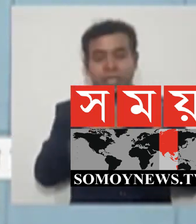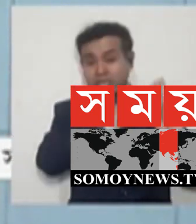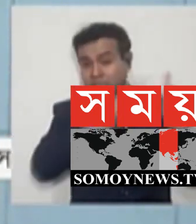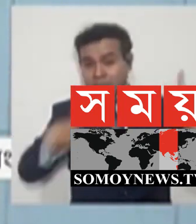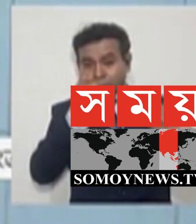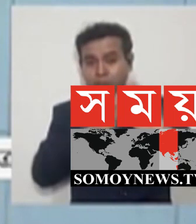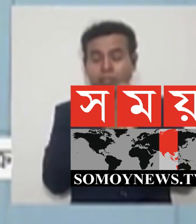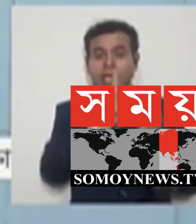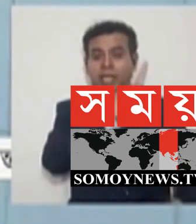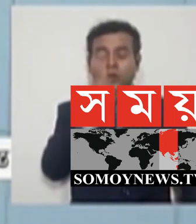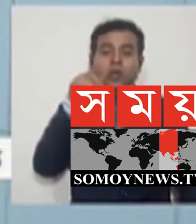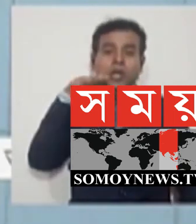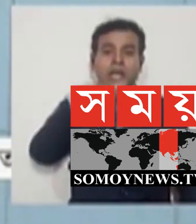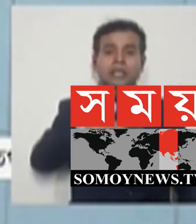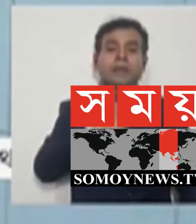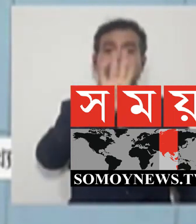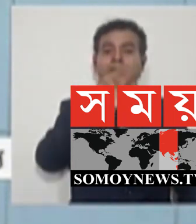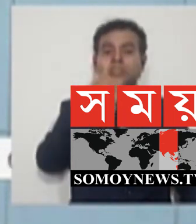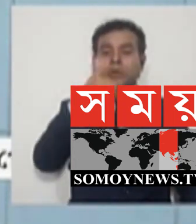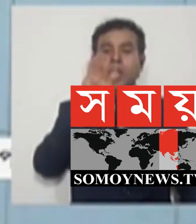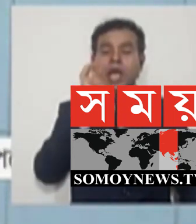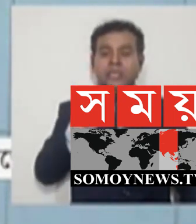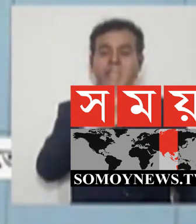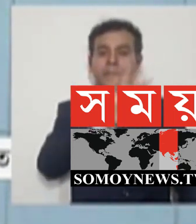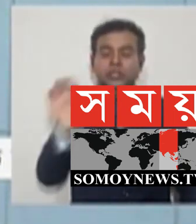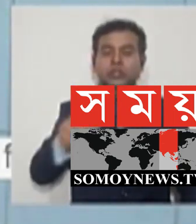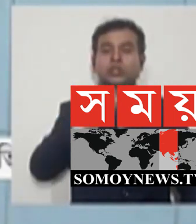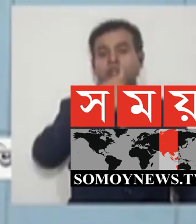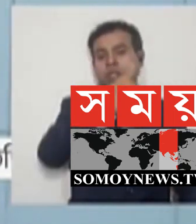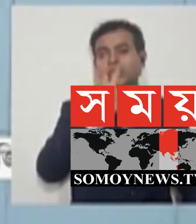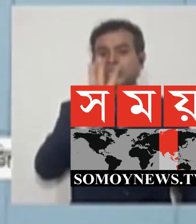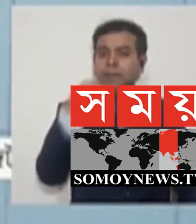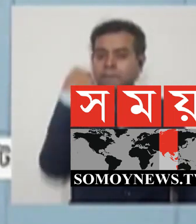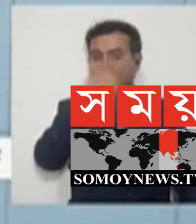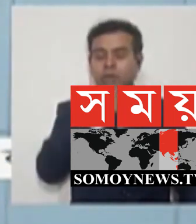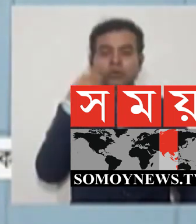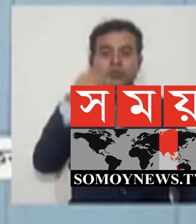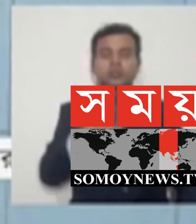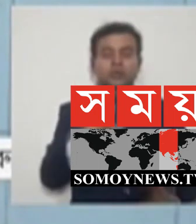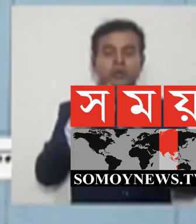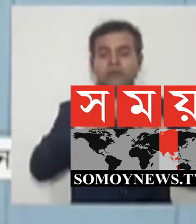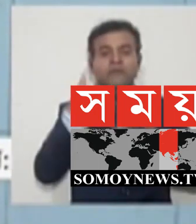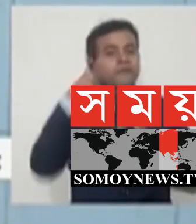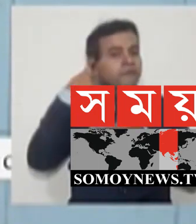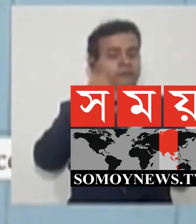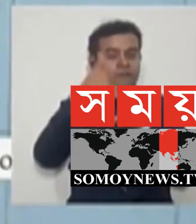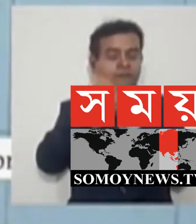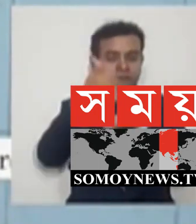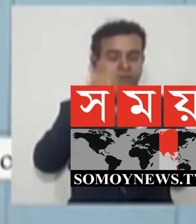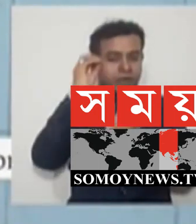11,56,563 জনকে। আমরা আগেই প্রতিদিনই উল্লেখ করি, আজকে উল্লেখ করছি, করোনাবিধি নামক একটি সিমটম চেকার